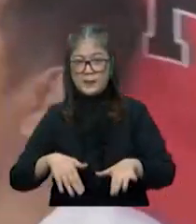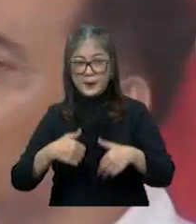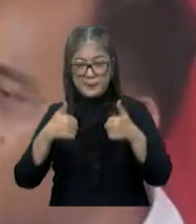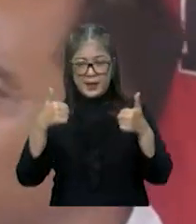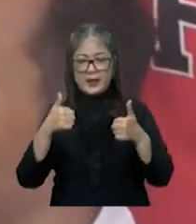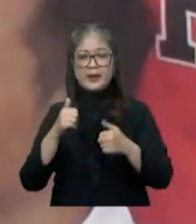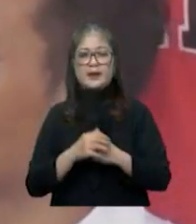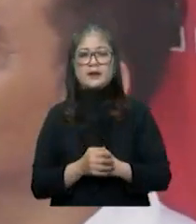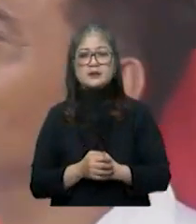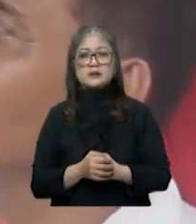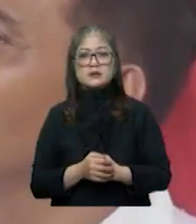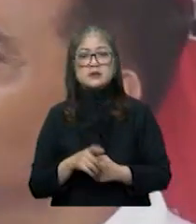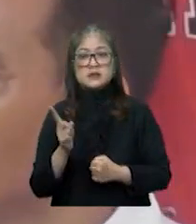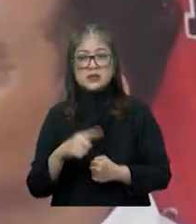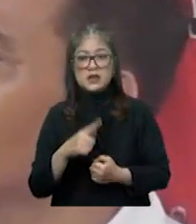rakyat